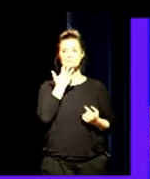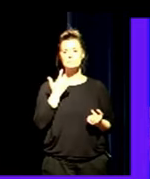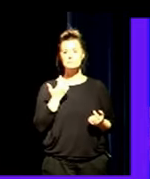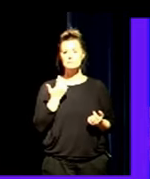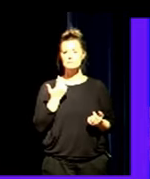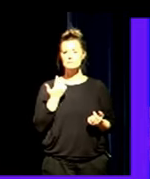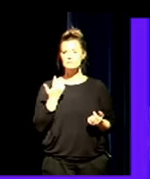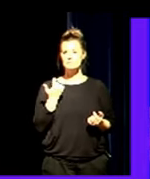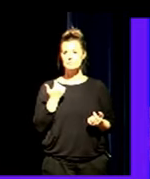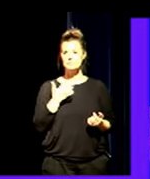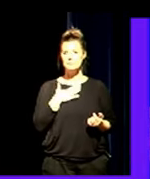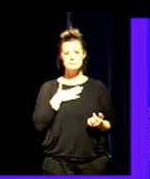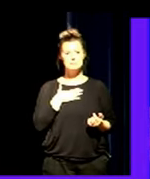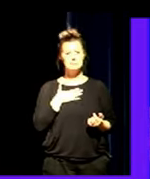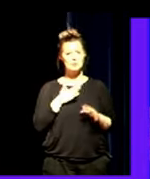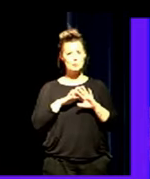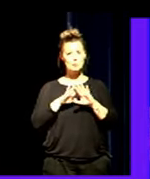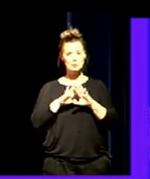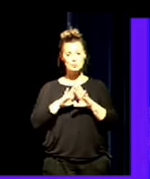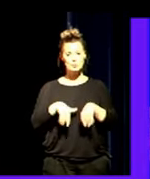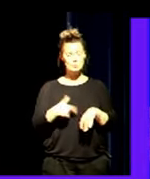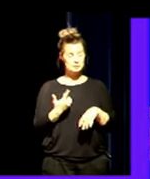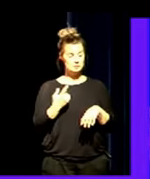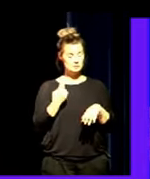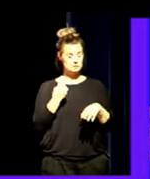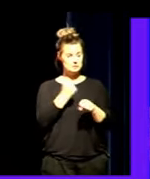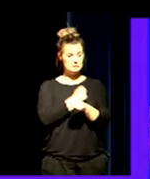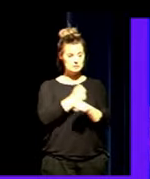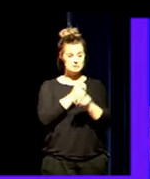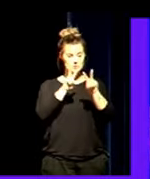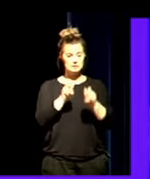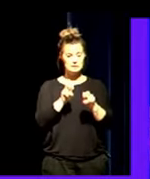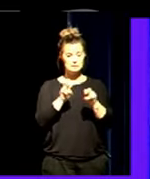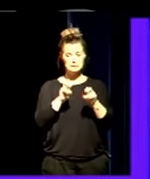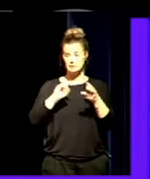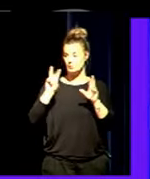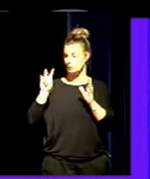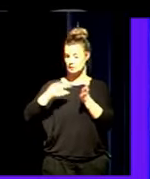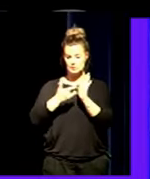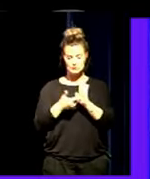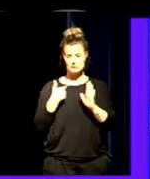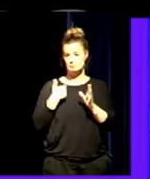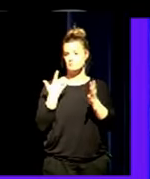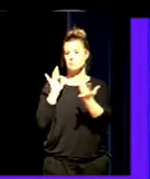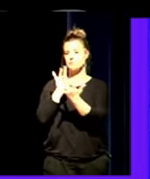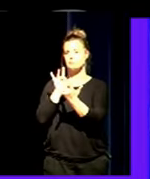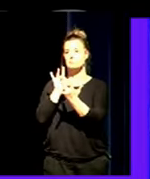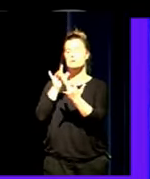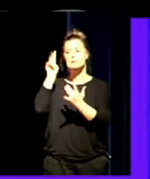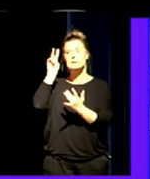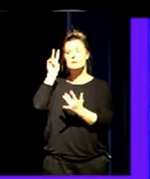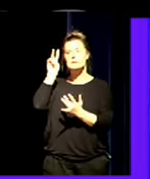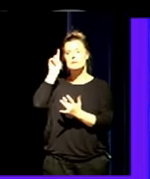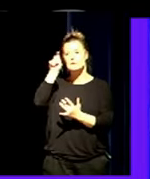azkenengo interbentzioak batez ere teknologiekin lotuta, asko, ja, adibidez, irakasleekin, baina